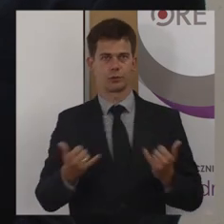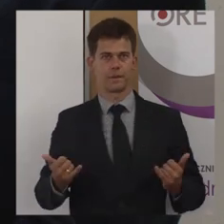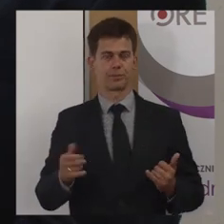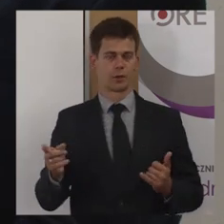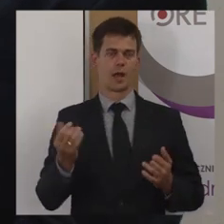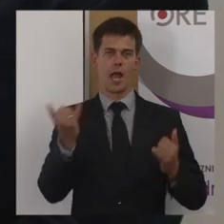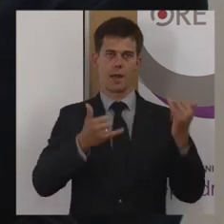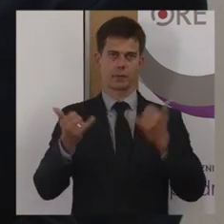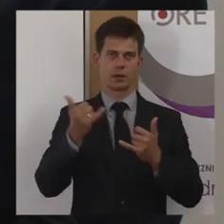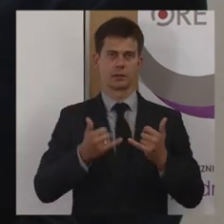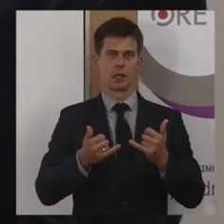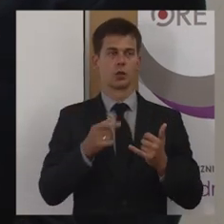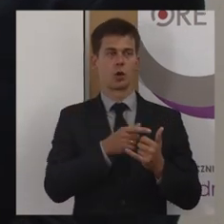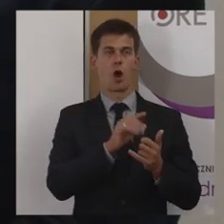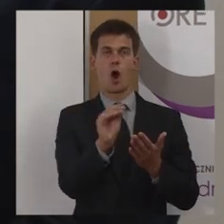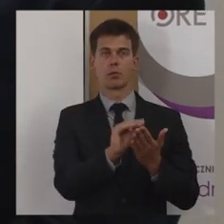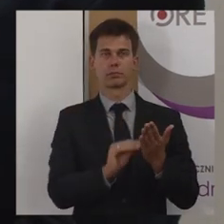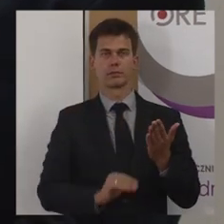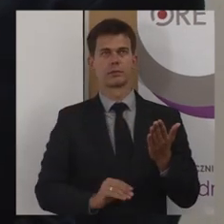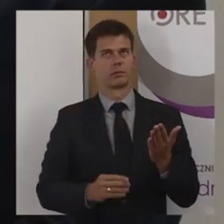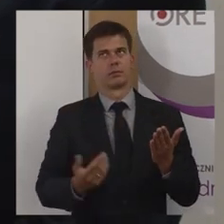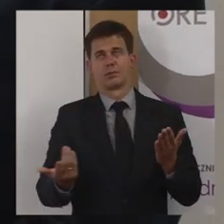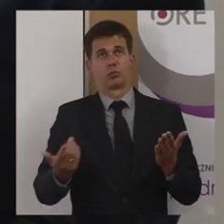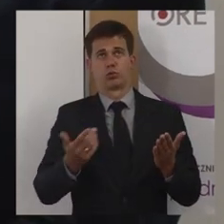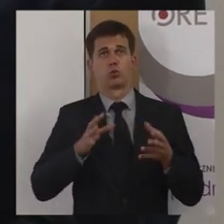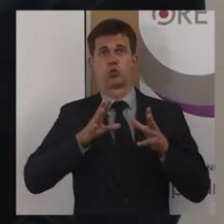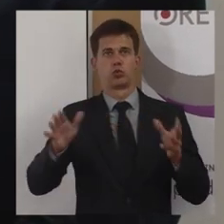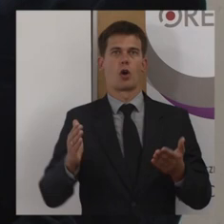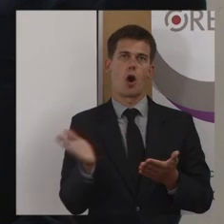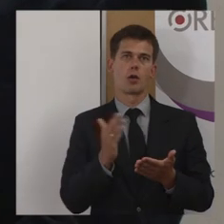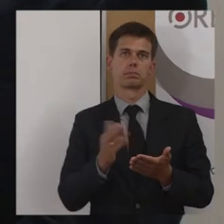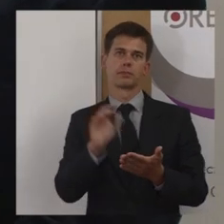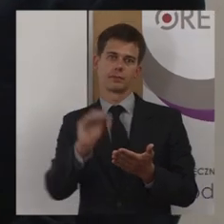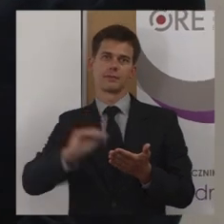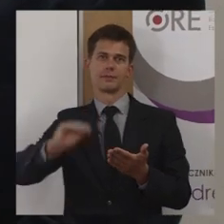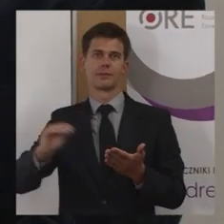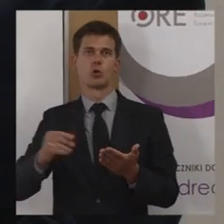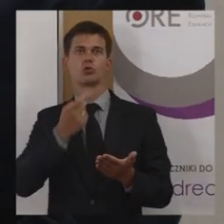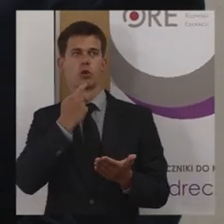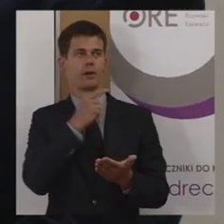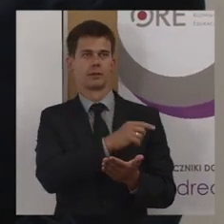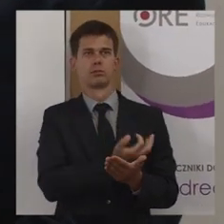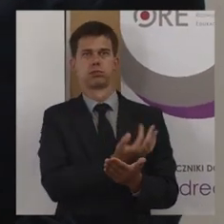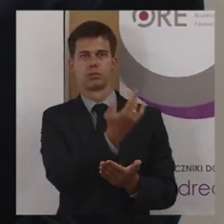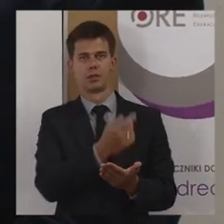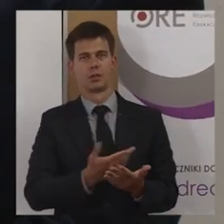typu rzeczy, opisane nie wiem iloma stronami nawet opisów alternatywnych,